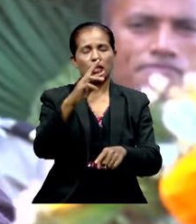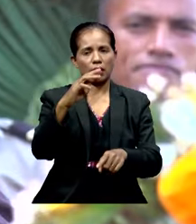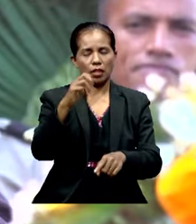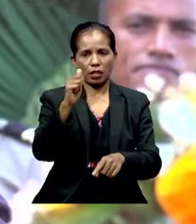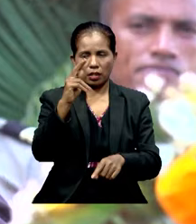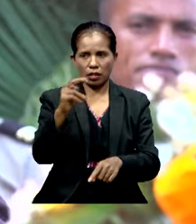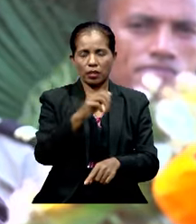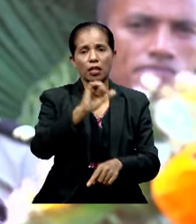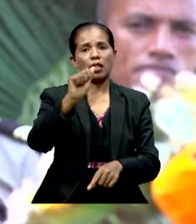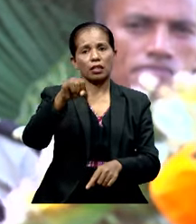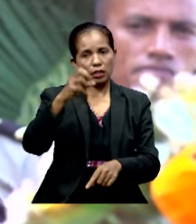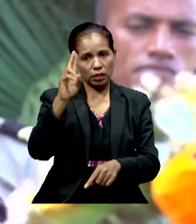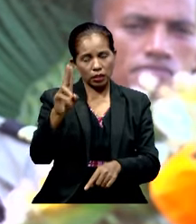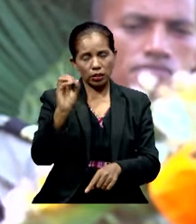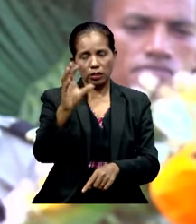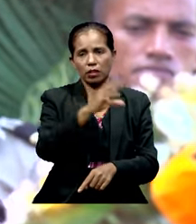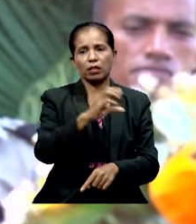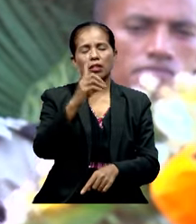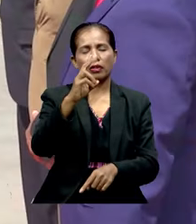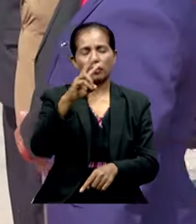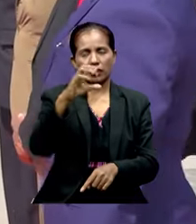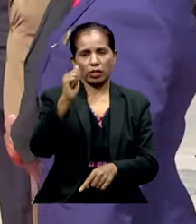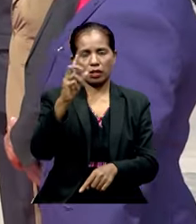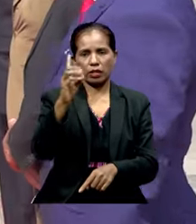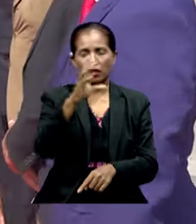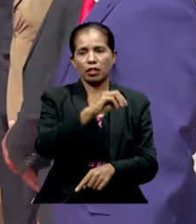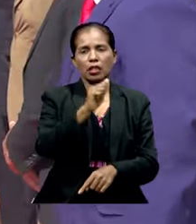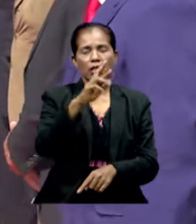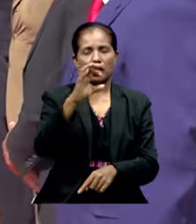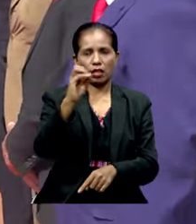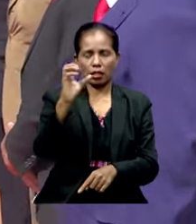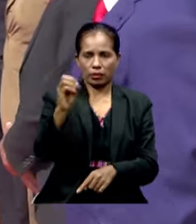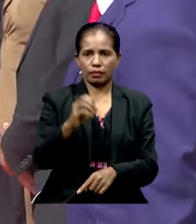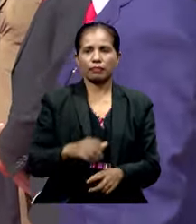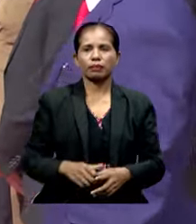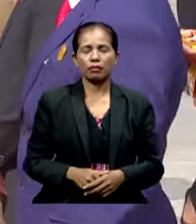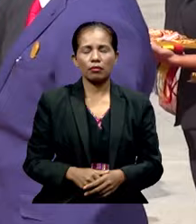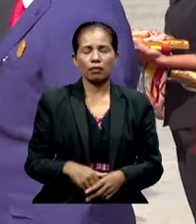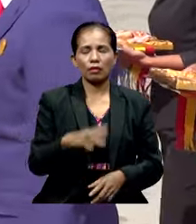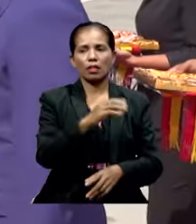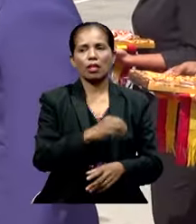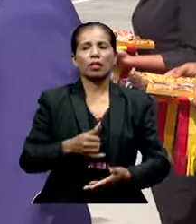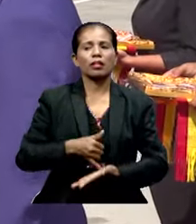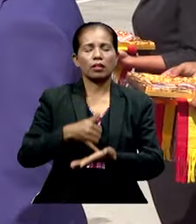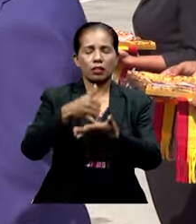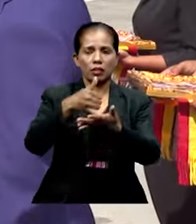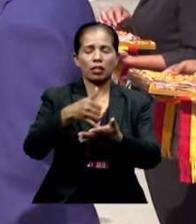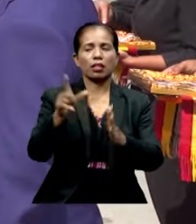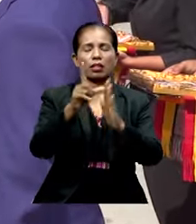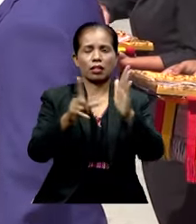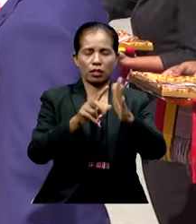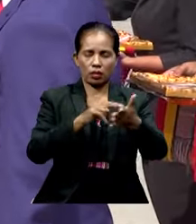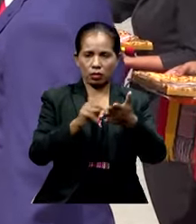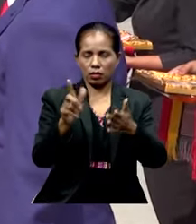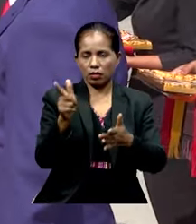Sabino, Aziu Pereira, David Dias Jimenez, nomos arau noe de Jesus Amaral. Kondekorasau ne baje ba dekretu lei numero